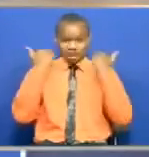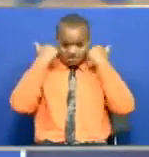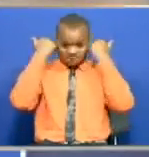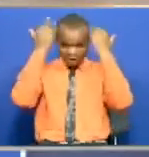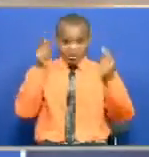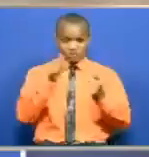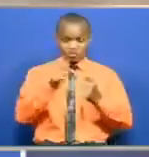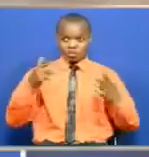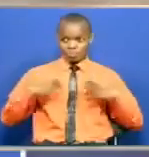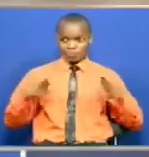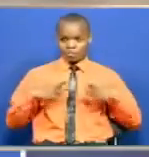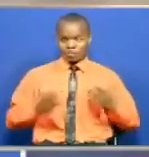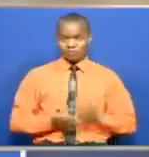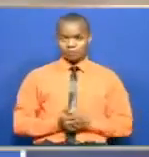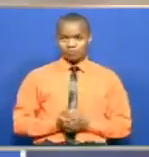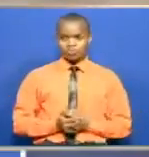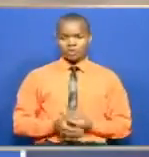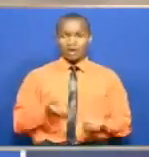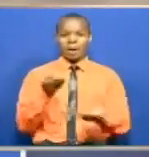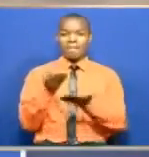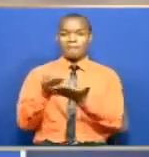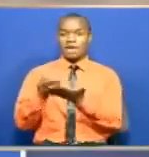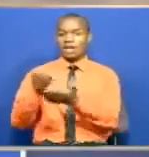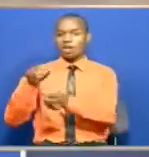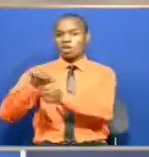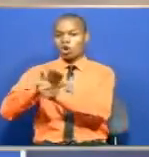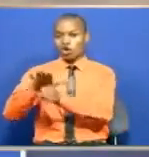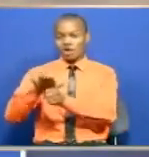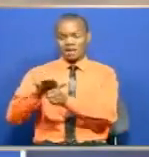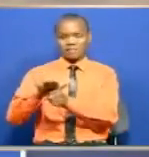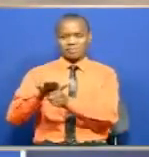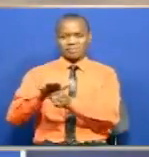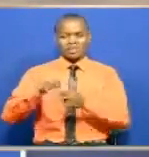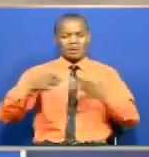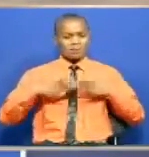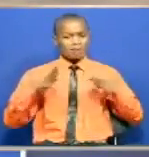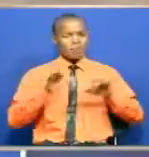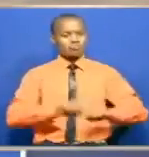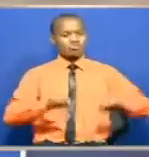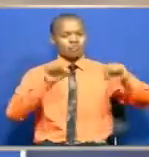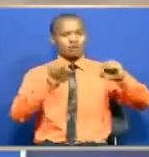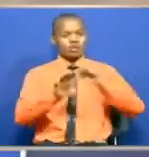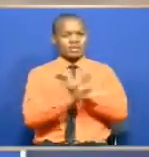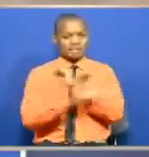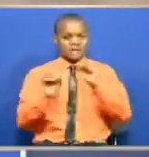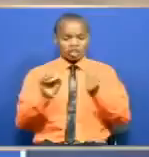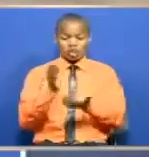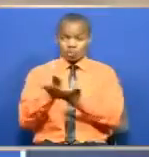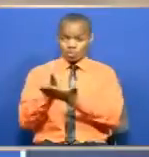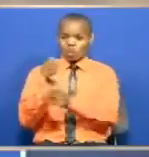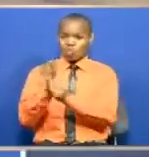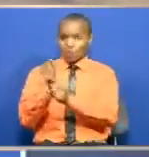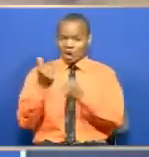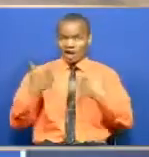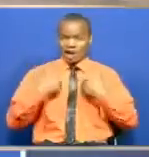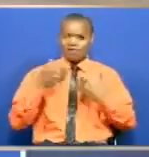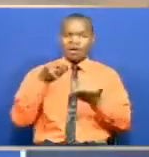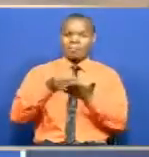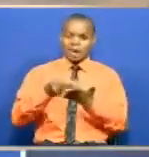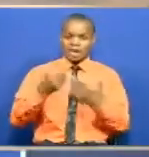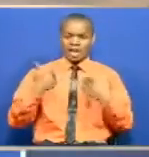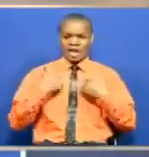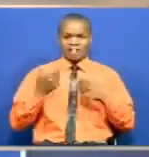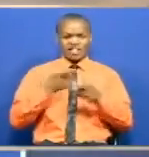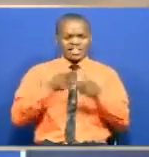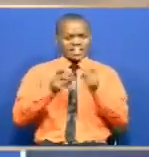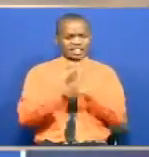ya COVID inakuliwa na watu wako viti ya juu. Hao watu wako na kazi, wako na pesa, lakini wanataka kufikia